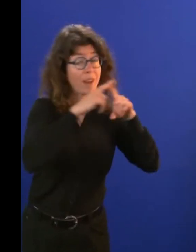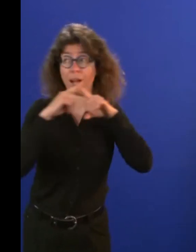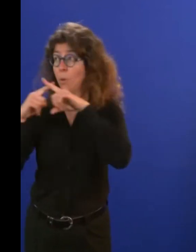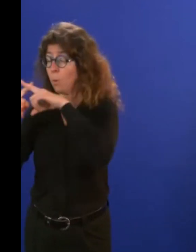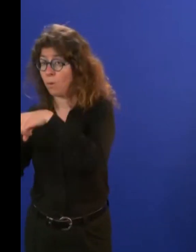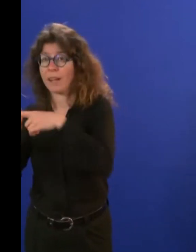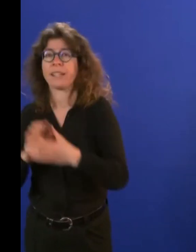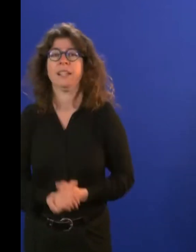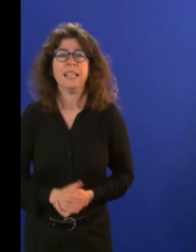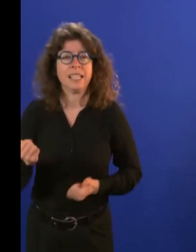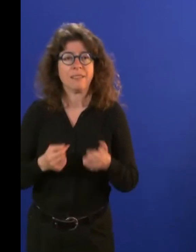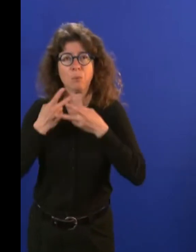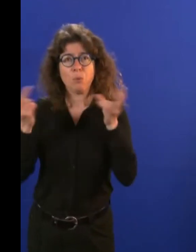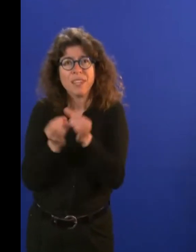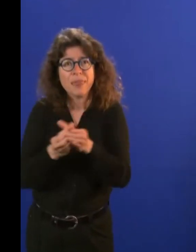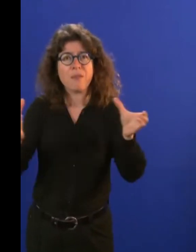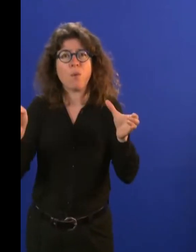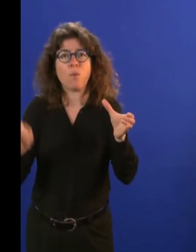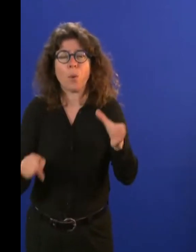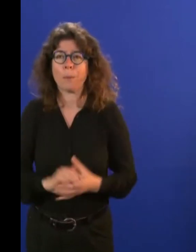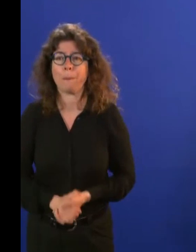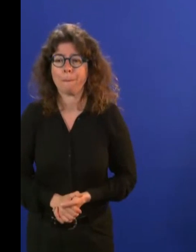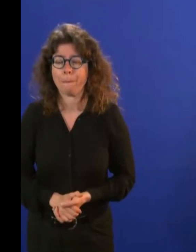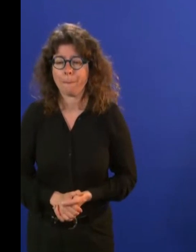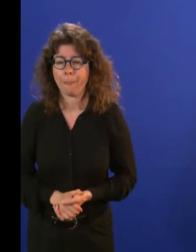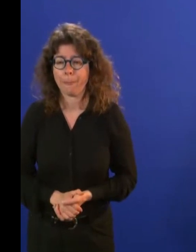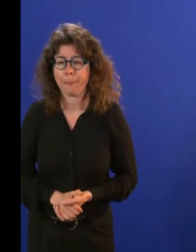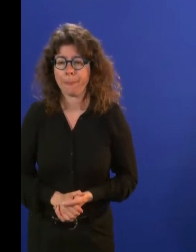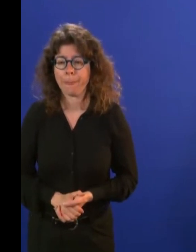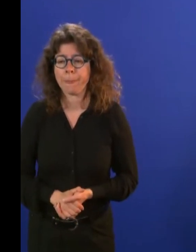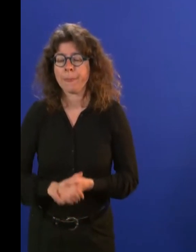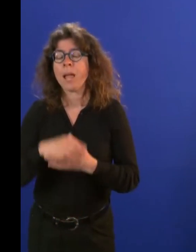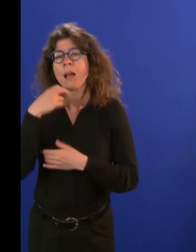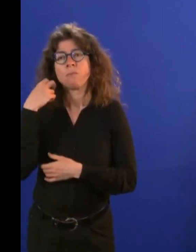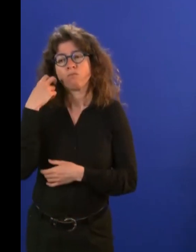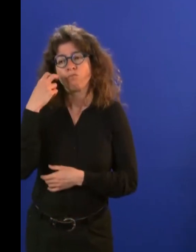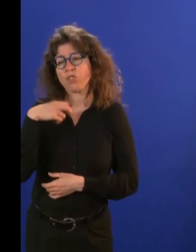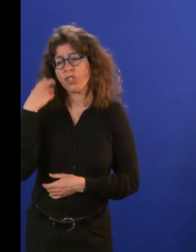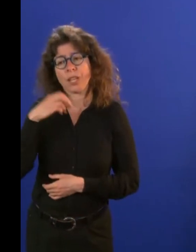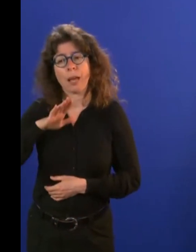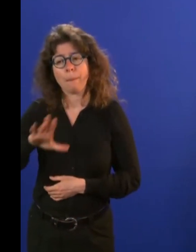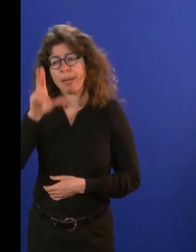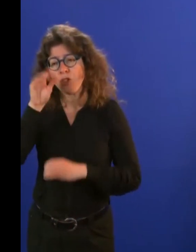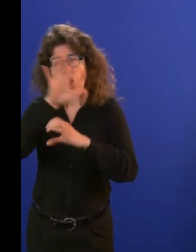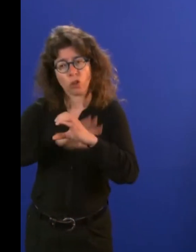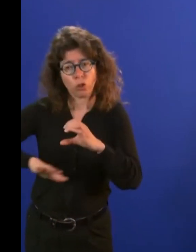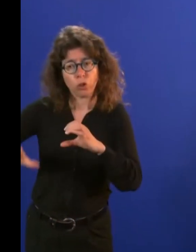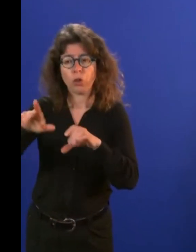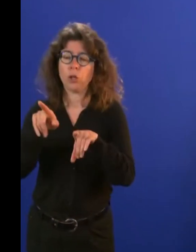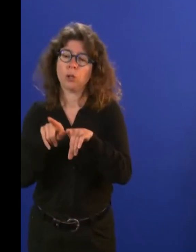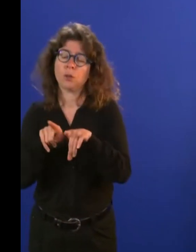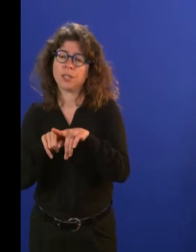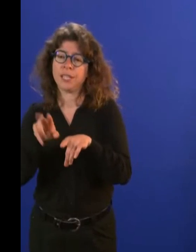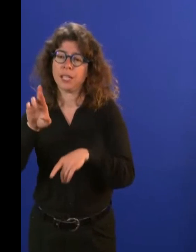l'urgence de développer ce service public en accélérant le renforcement de l'étoile ferroviaire nantaise et le projet de RER métropolitain,